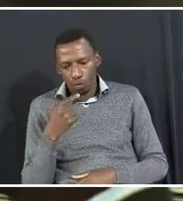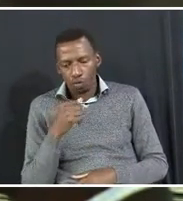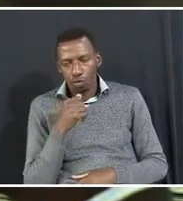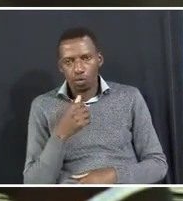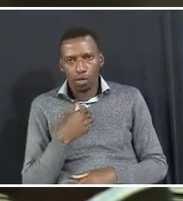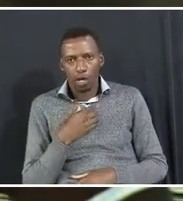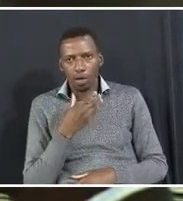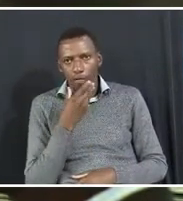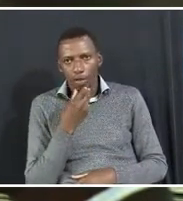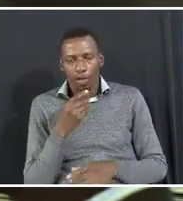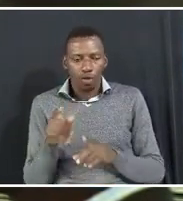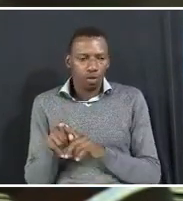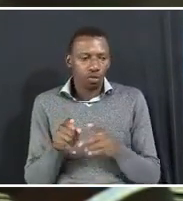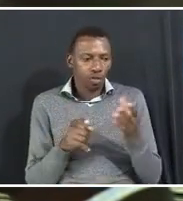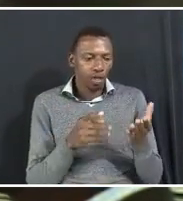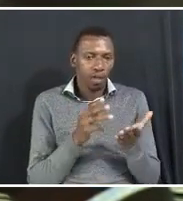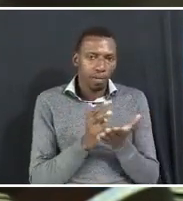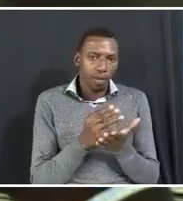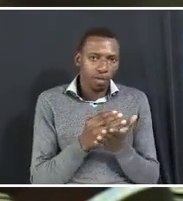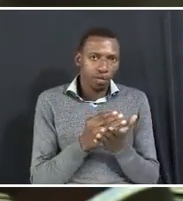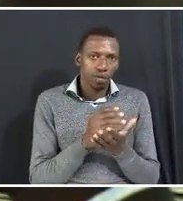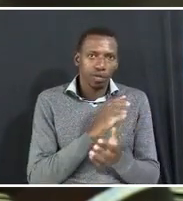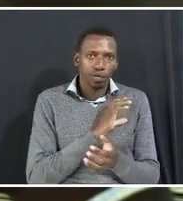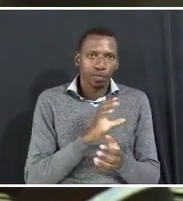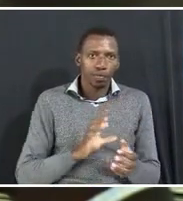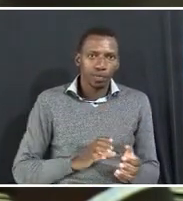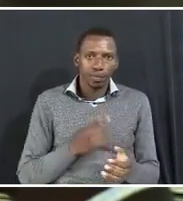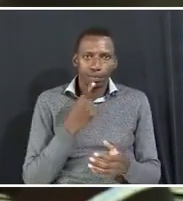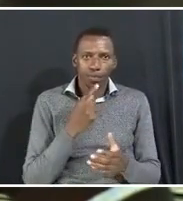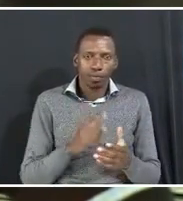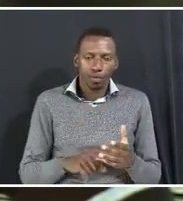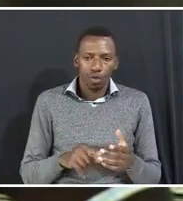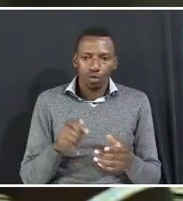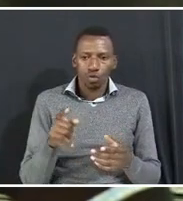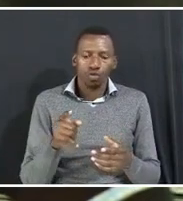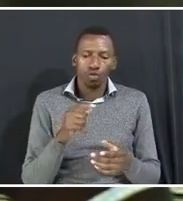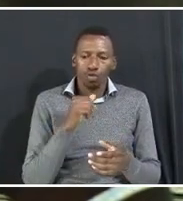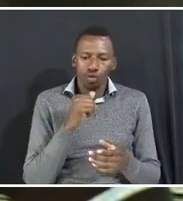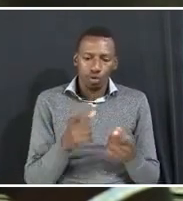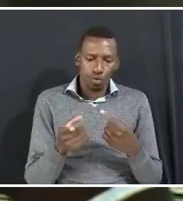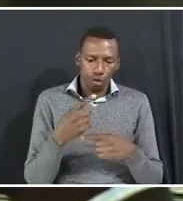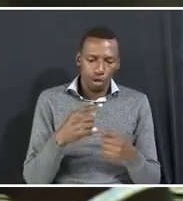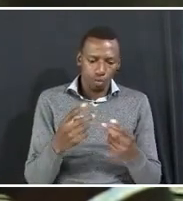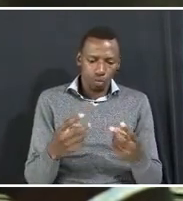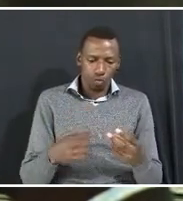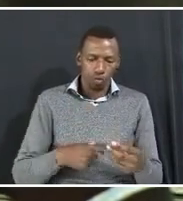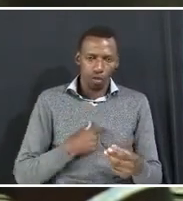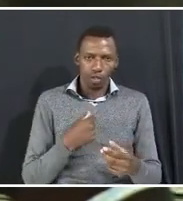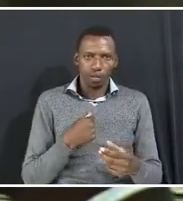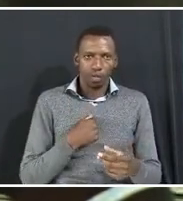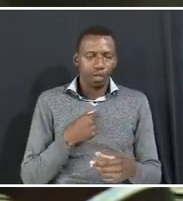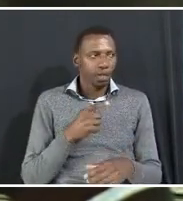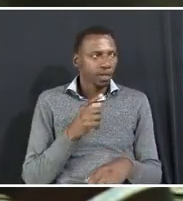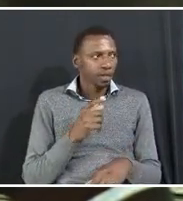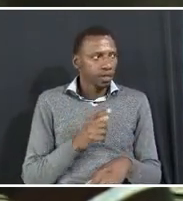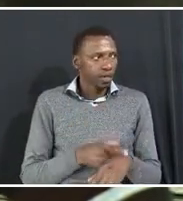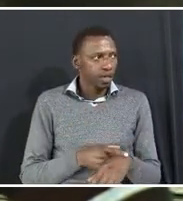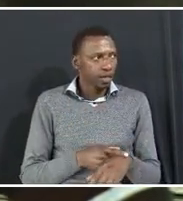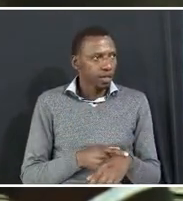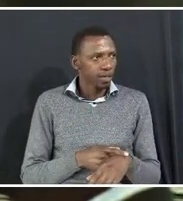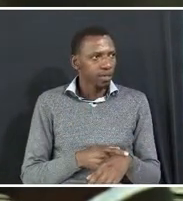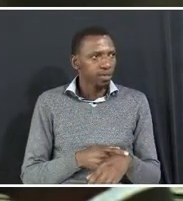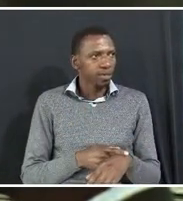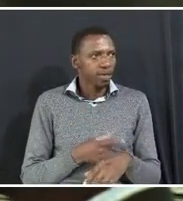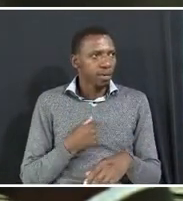na kule Matthew pia kuna vile Kristo anasema, mm-hmm, wewe huku kuja kuniangalia nikiwa prison, wewe nilikuwa sina